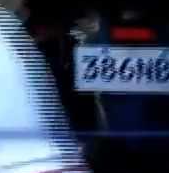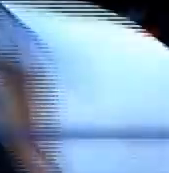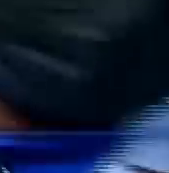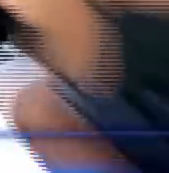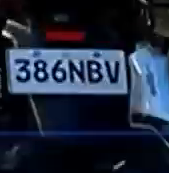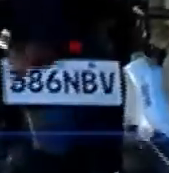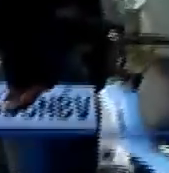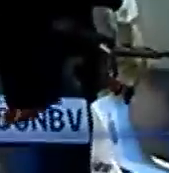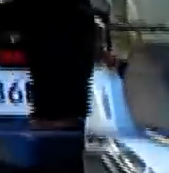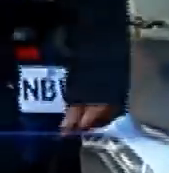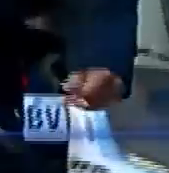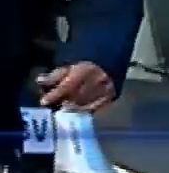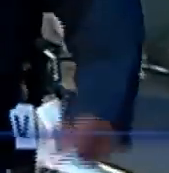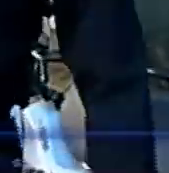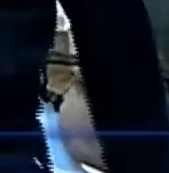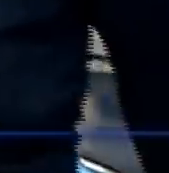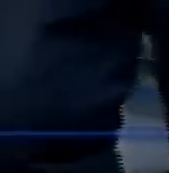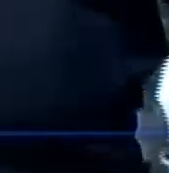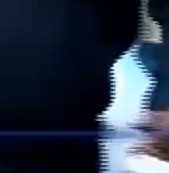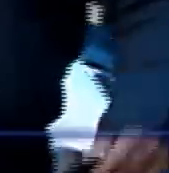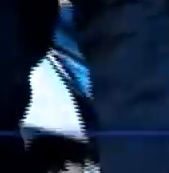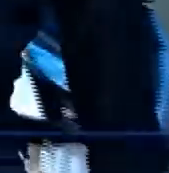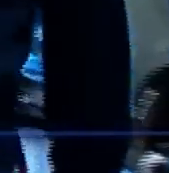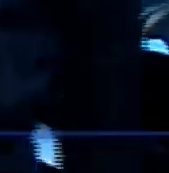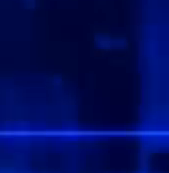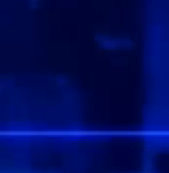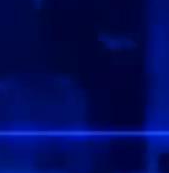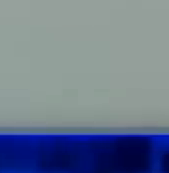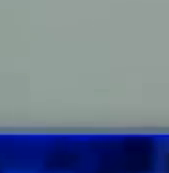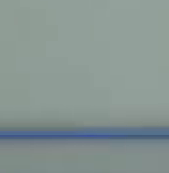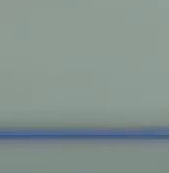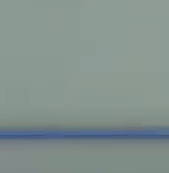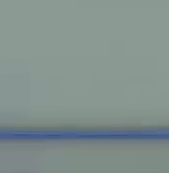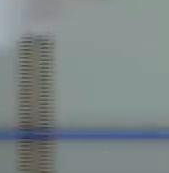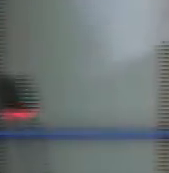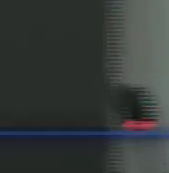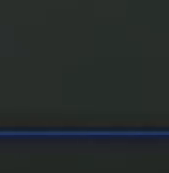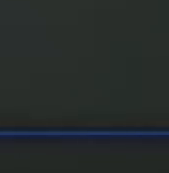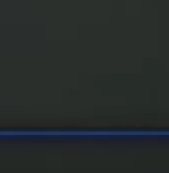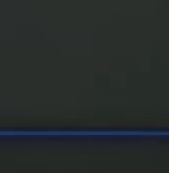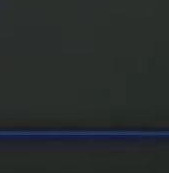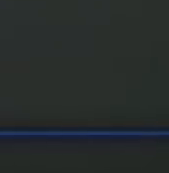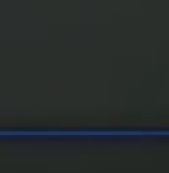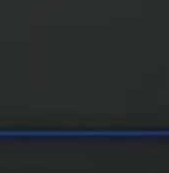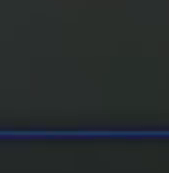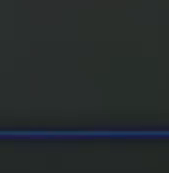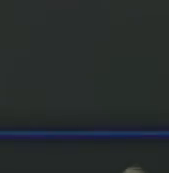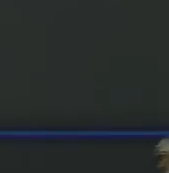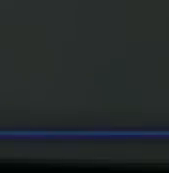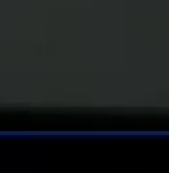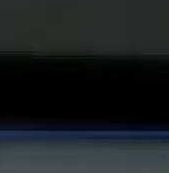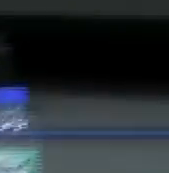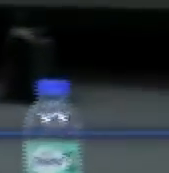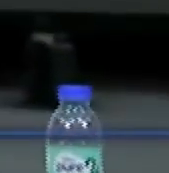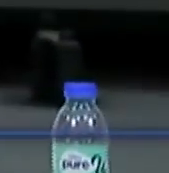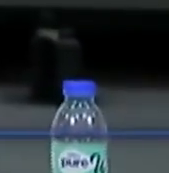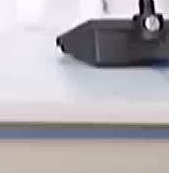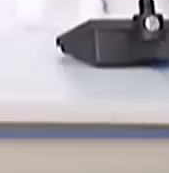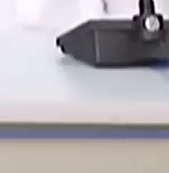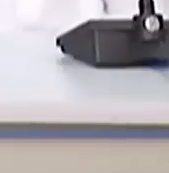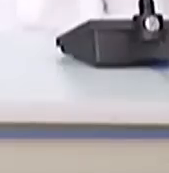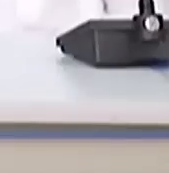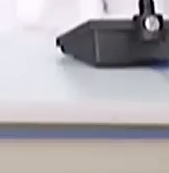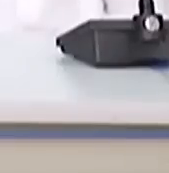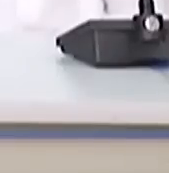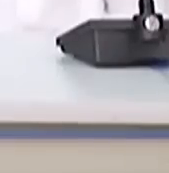para idiin si Congressman Arnulfo Teves. At sa gitna ng kaliwagkan ng problema sa Land Transportation Office, LTO